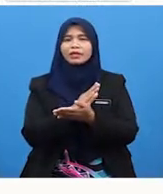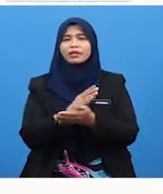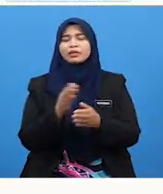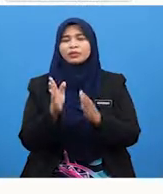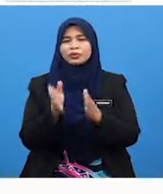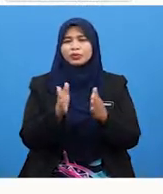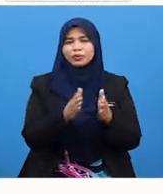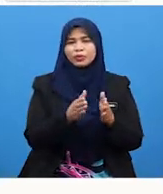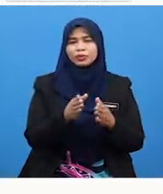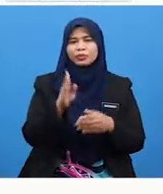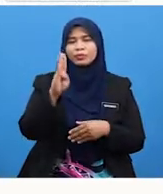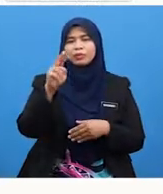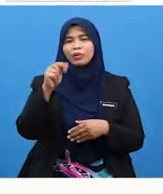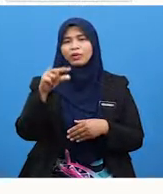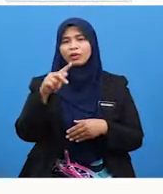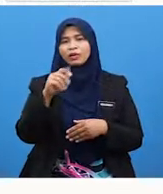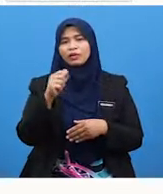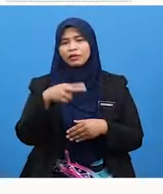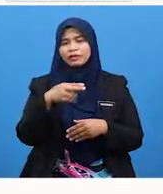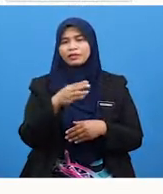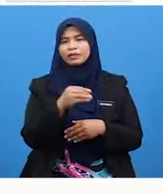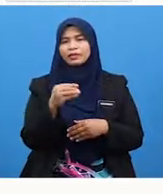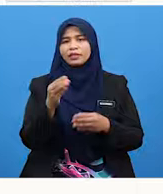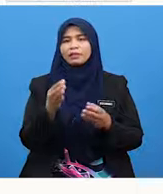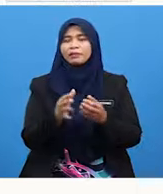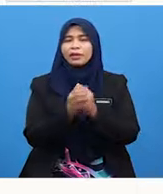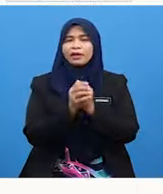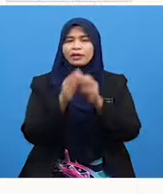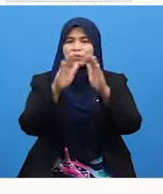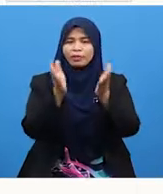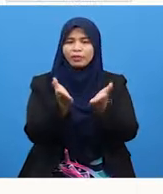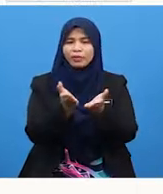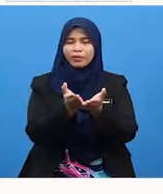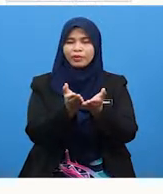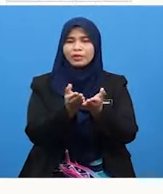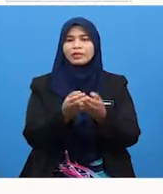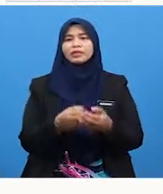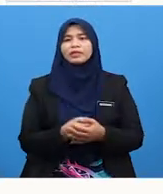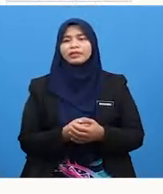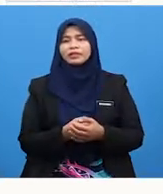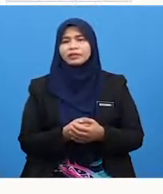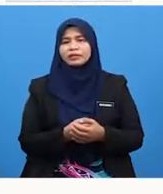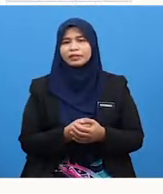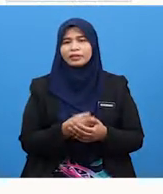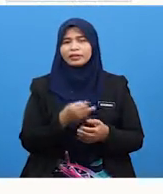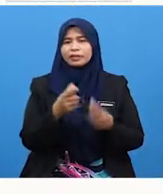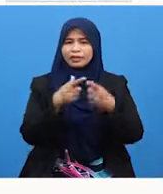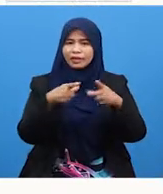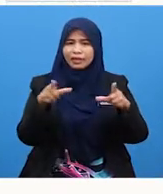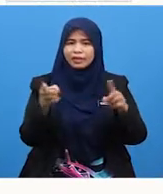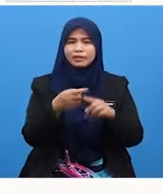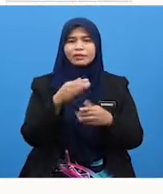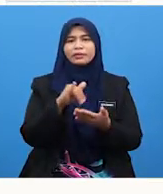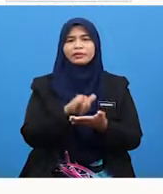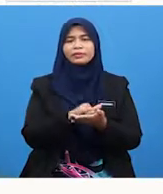bongkah, memasukkan manik, memegang bola, menguli doh. Dan selain